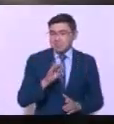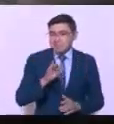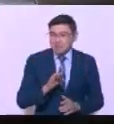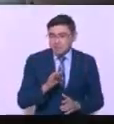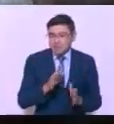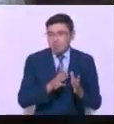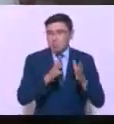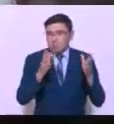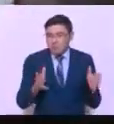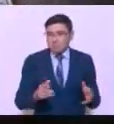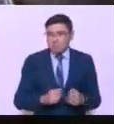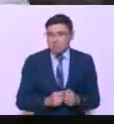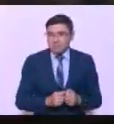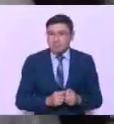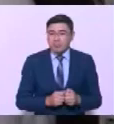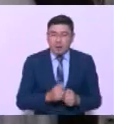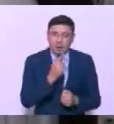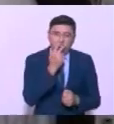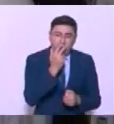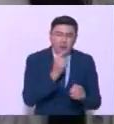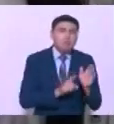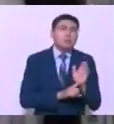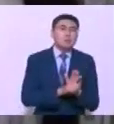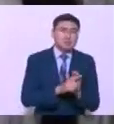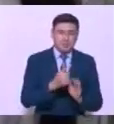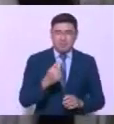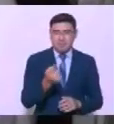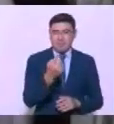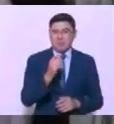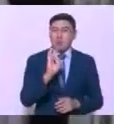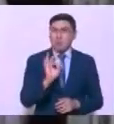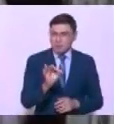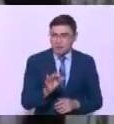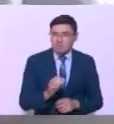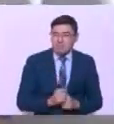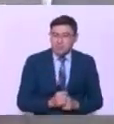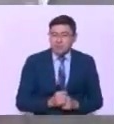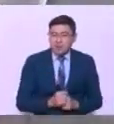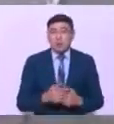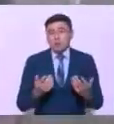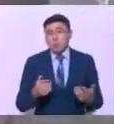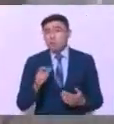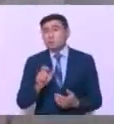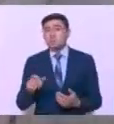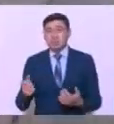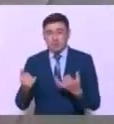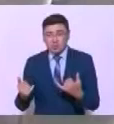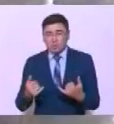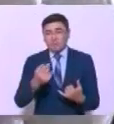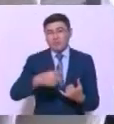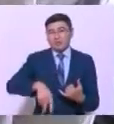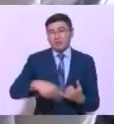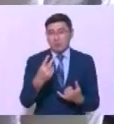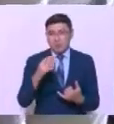года. Эпидемиологический сезон начинается 1 октября каждого года. Поэтому специалисты начнут вакцинацию против гриппа с 20